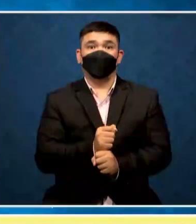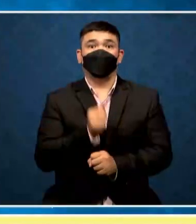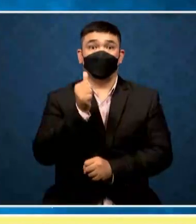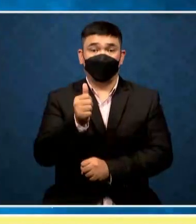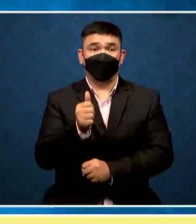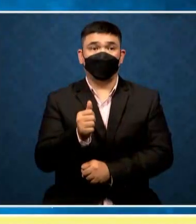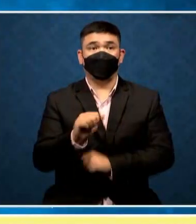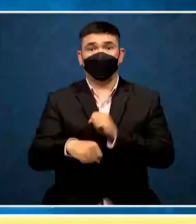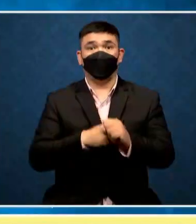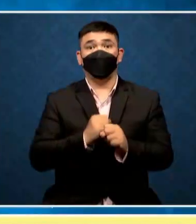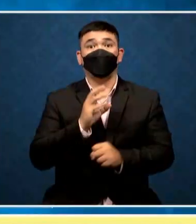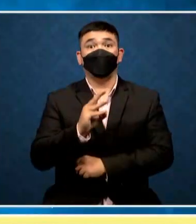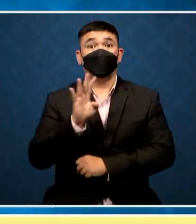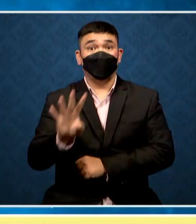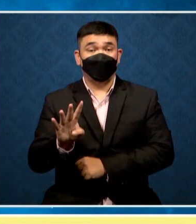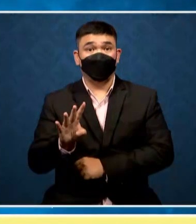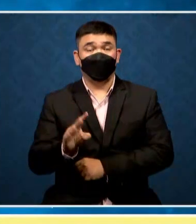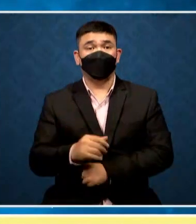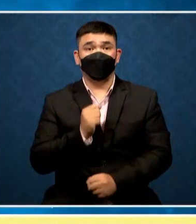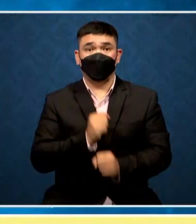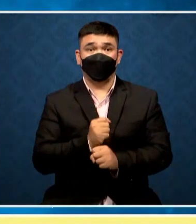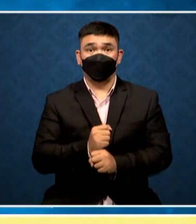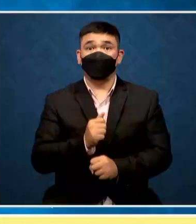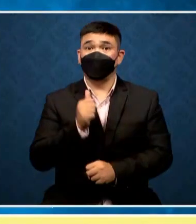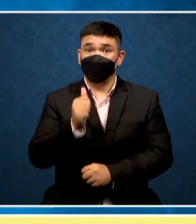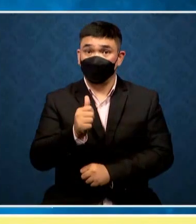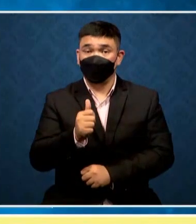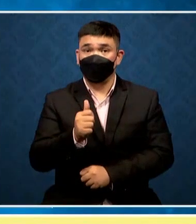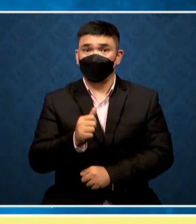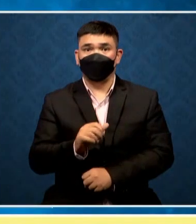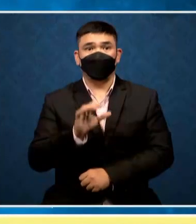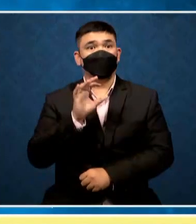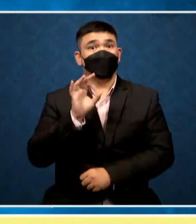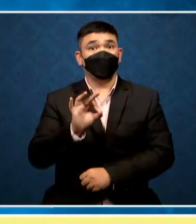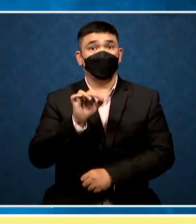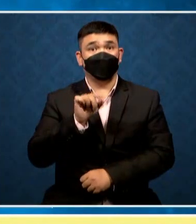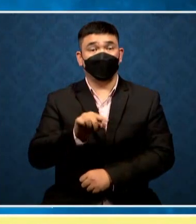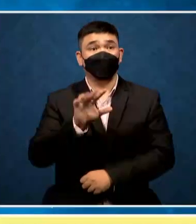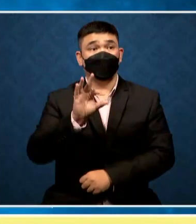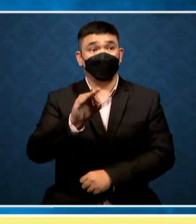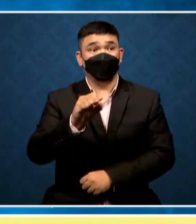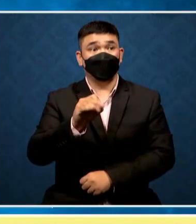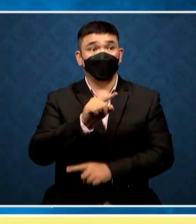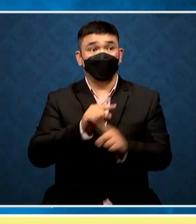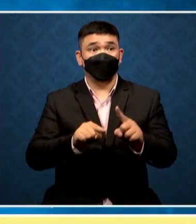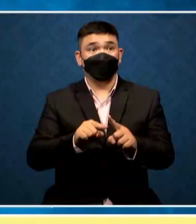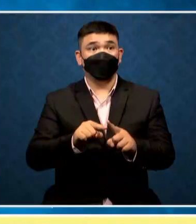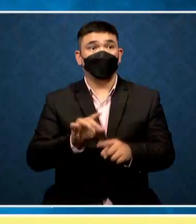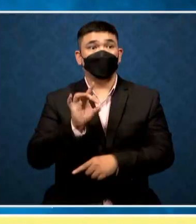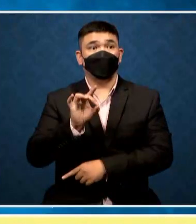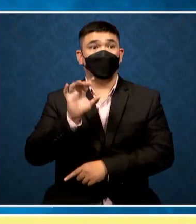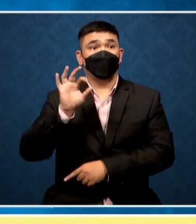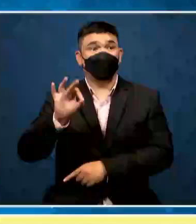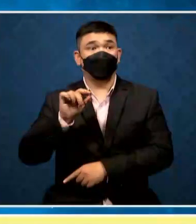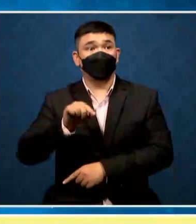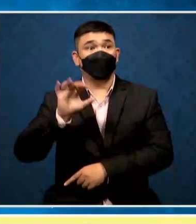ปี 64ปากษสวว plains 30% เรีสนโซฝอ98 นะ